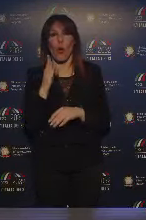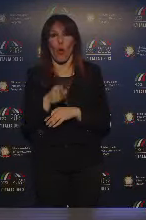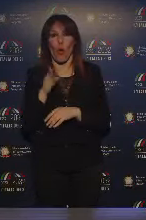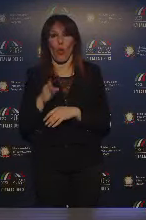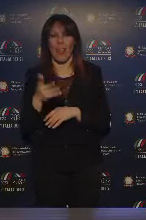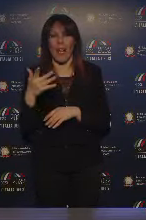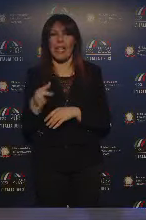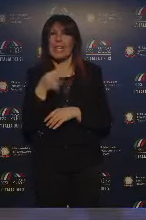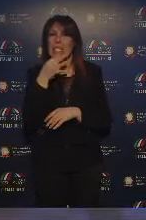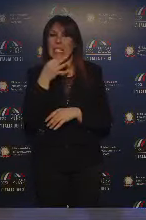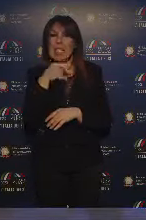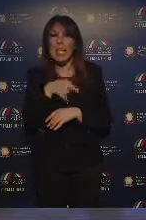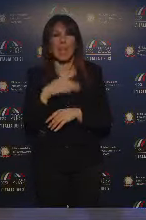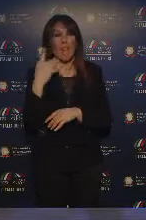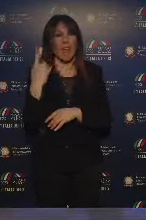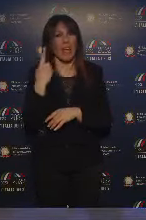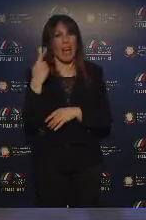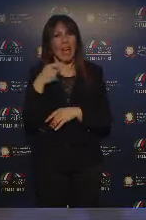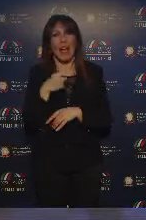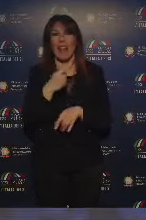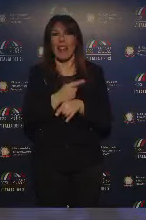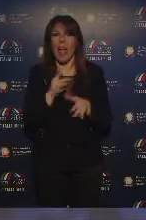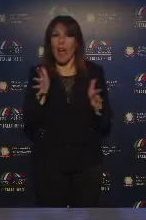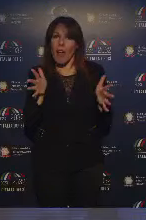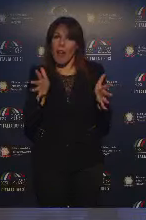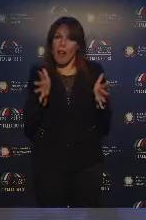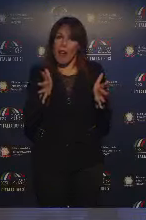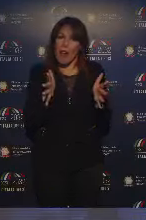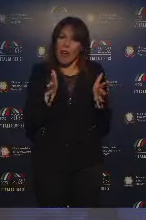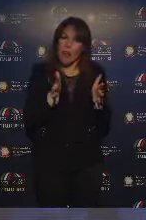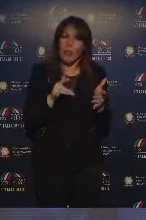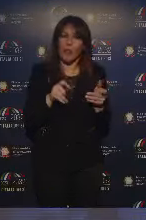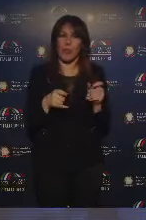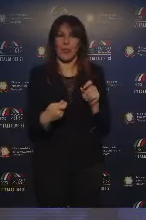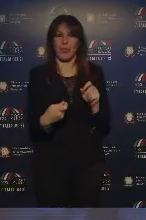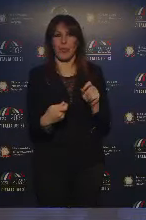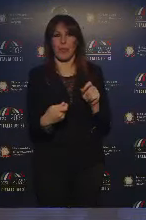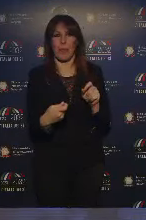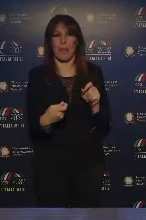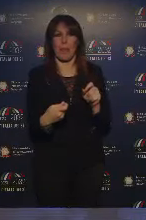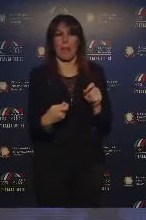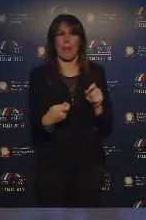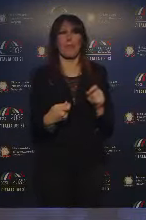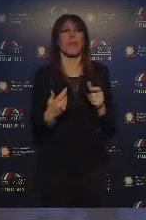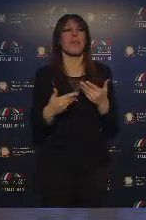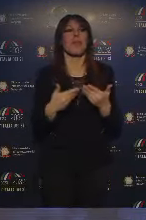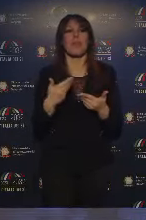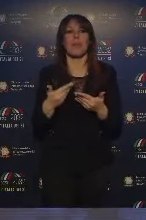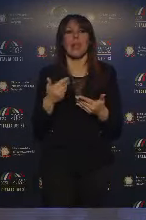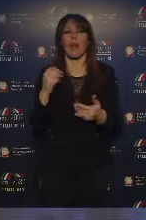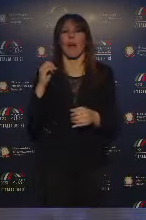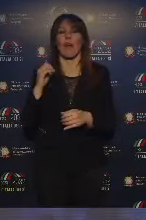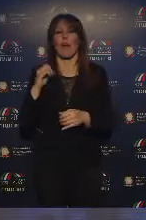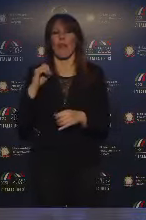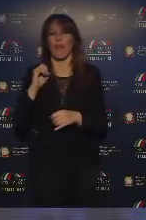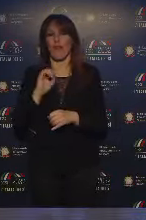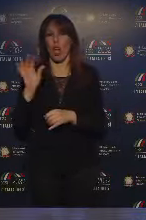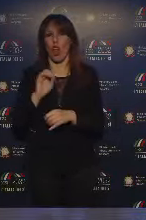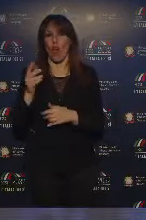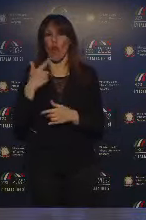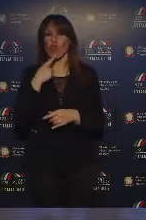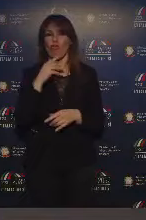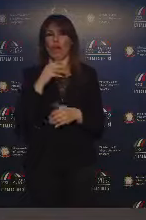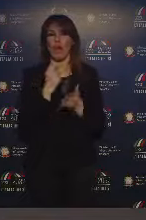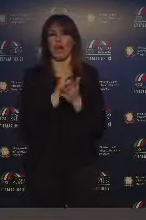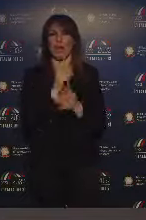vuol dire che quella fattispecie va assolutamente rivista Stiamo andando veloce il medine Italy l'abbiam detto la